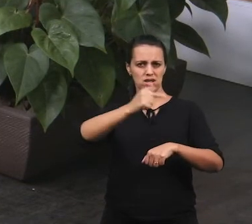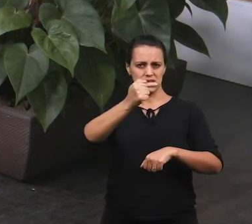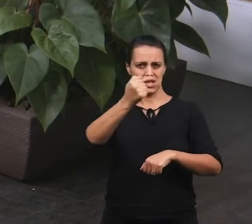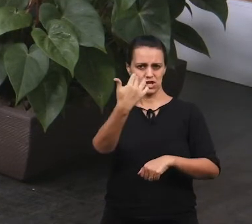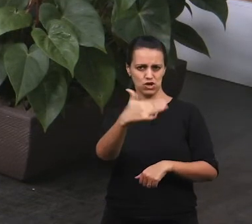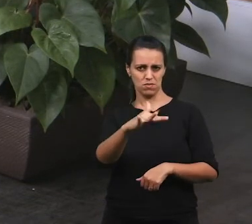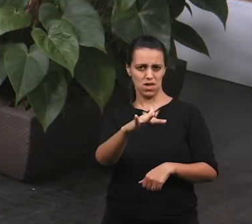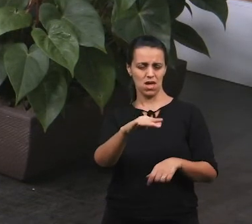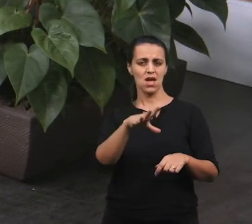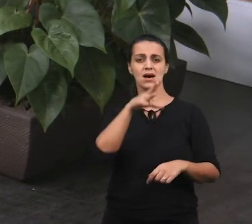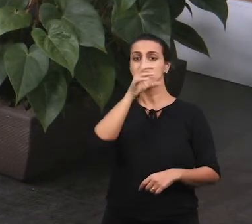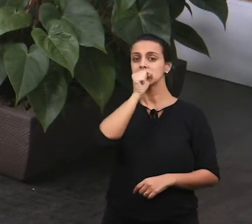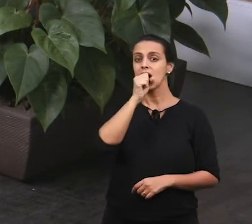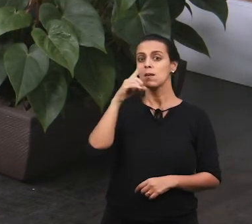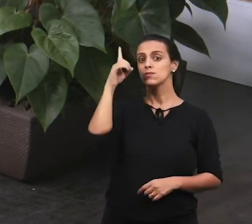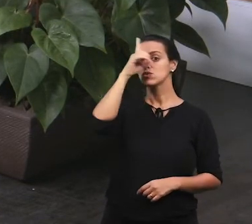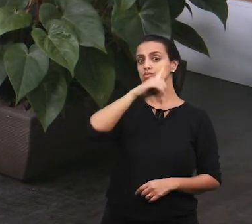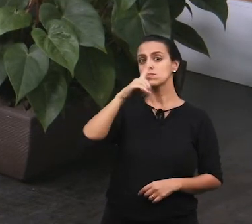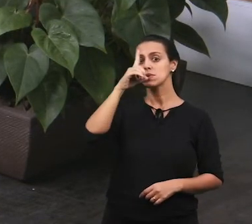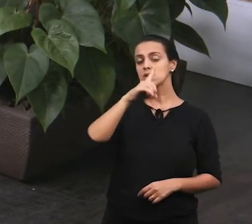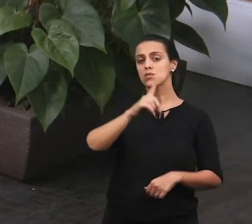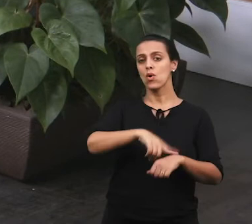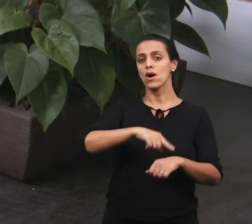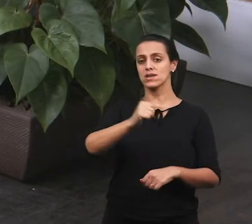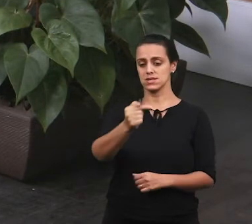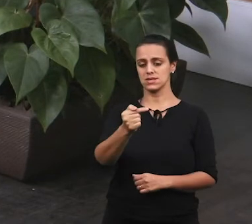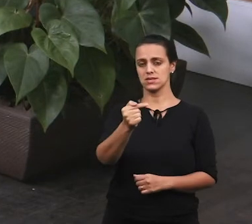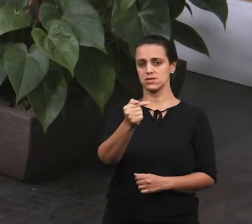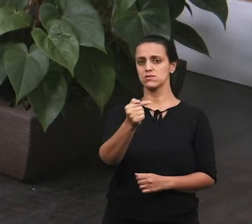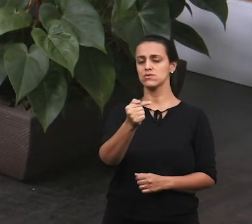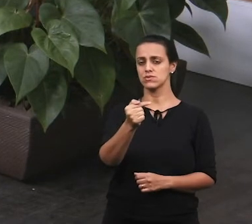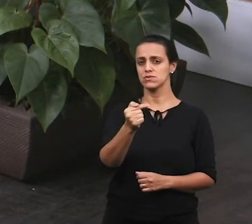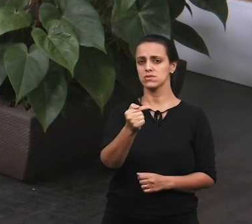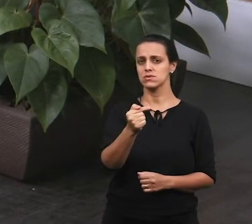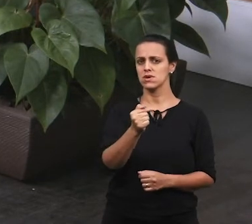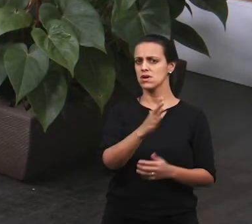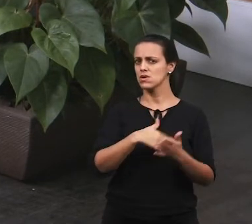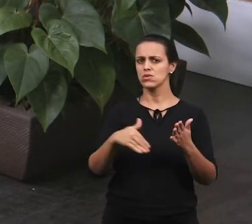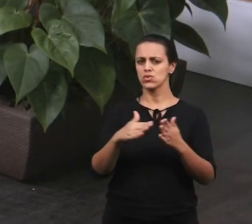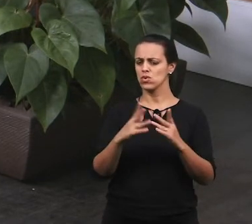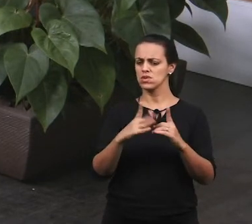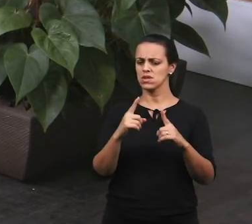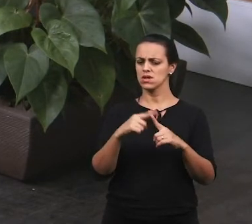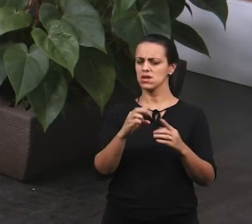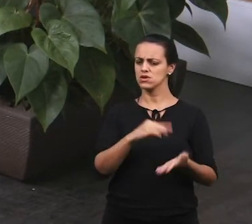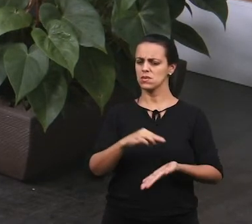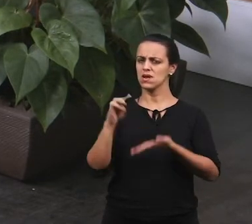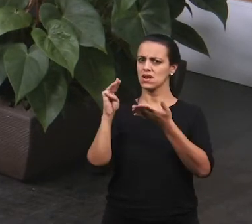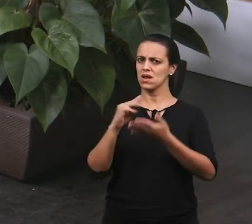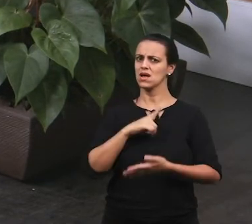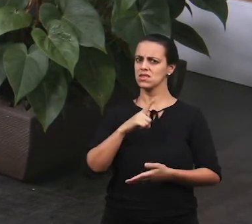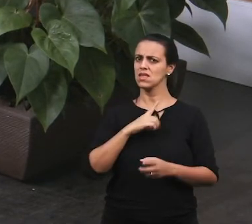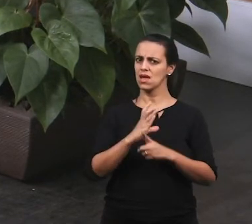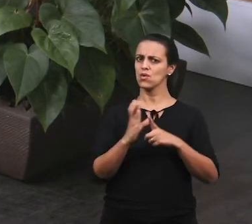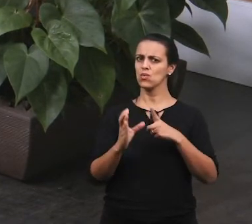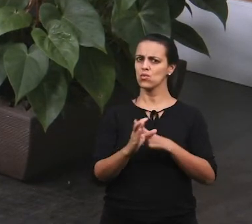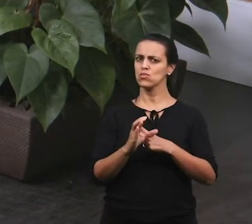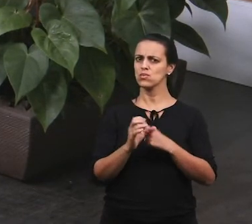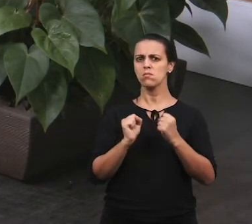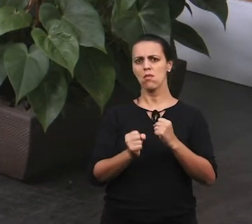наших церквях и в среду, и в четверг, в субботу и